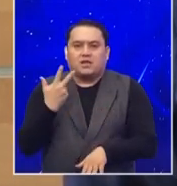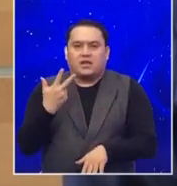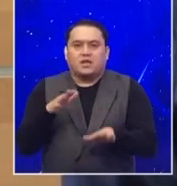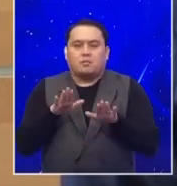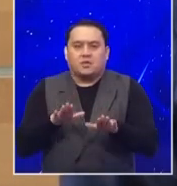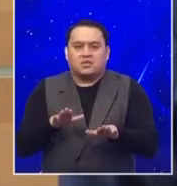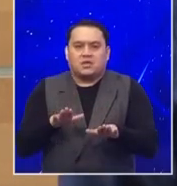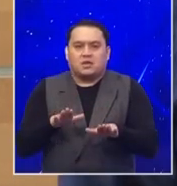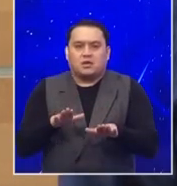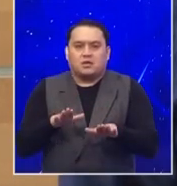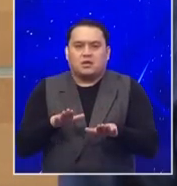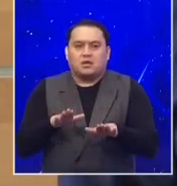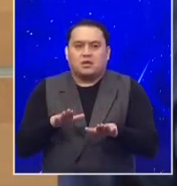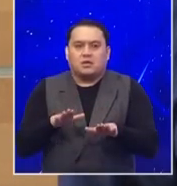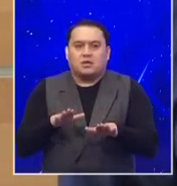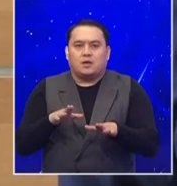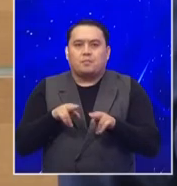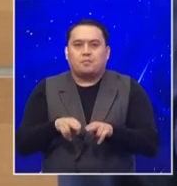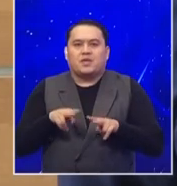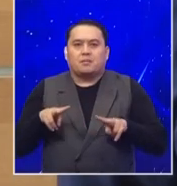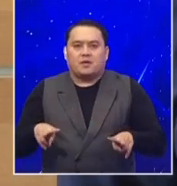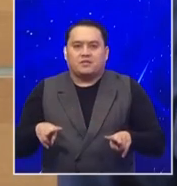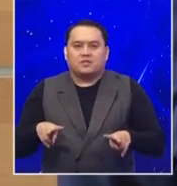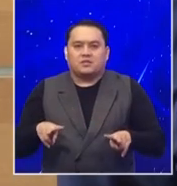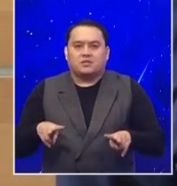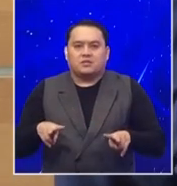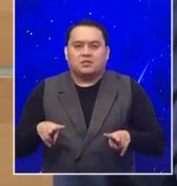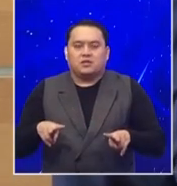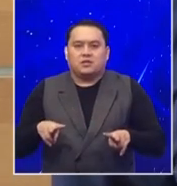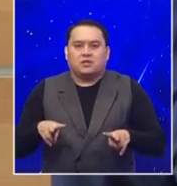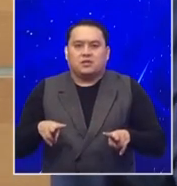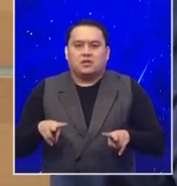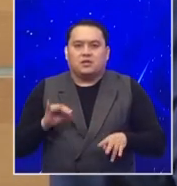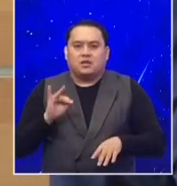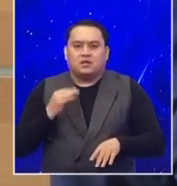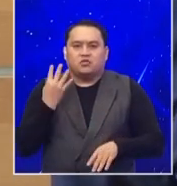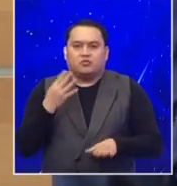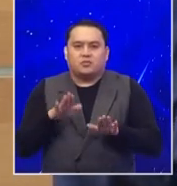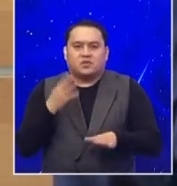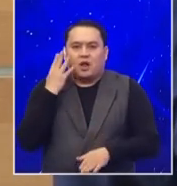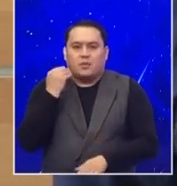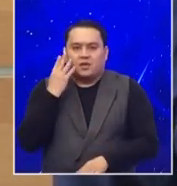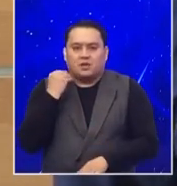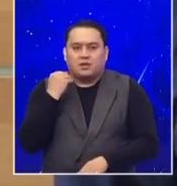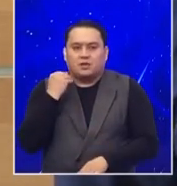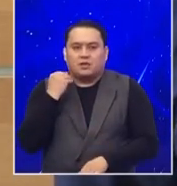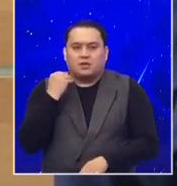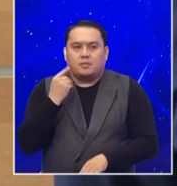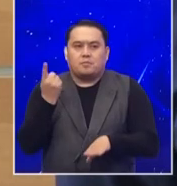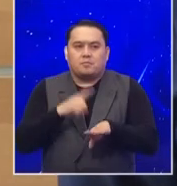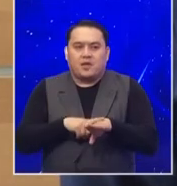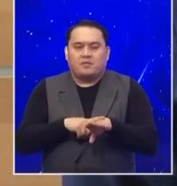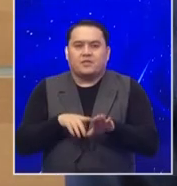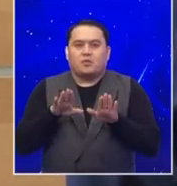третьем будет СКО Петропавловск, Куаныш, и на четвертом будет Алматы. То есть, кто первое